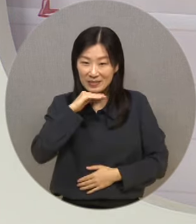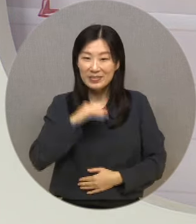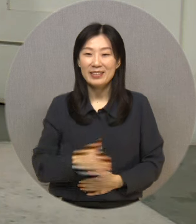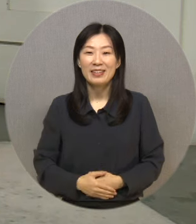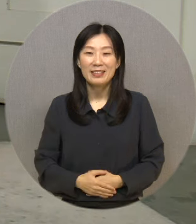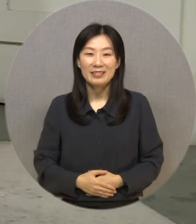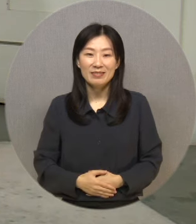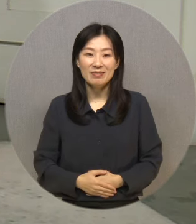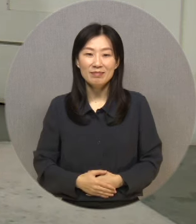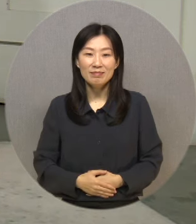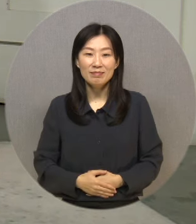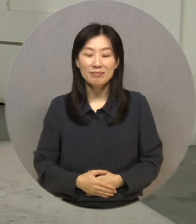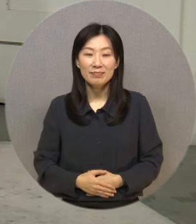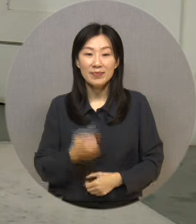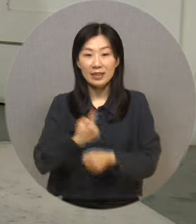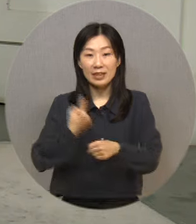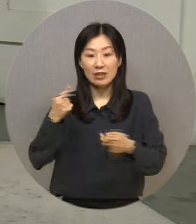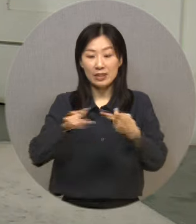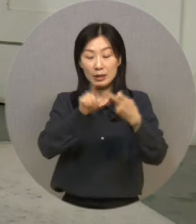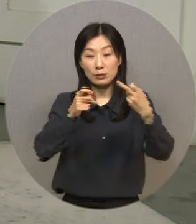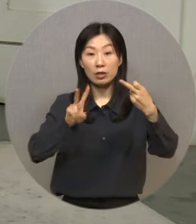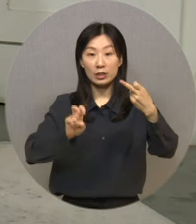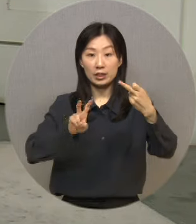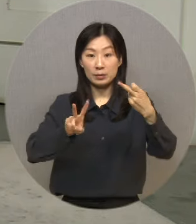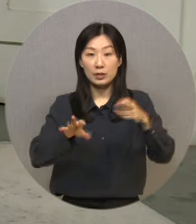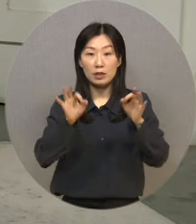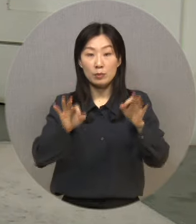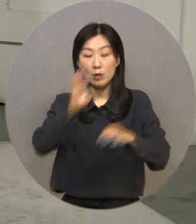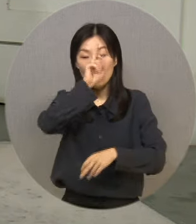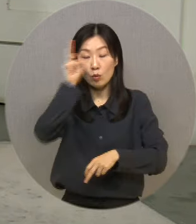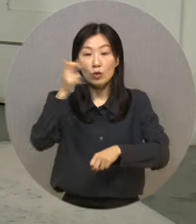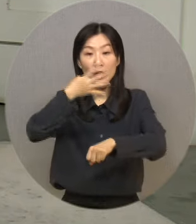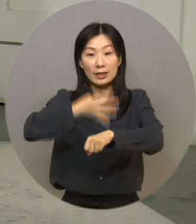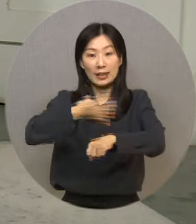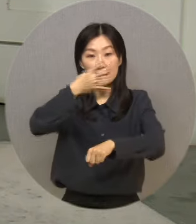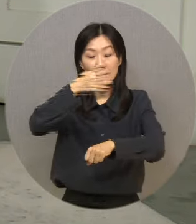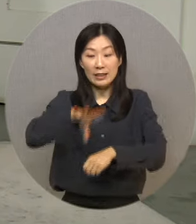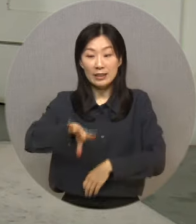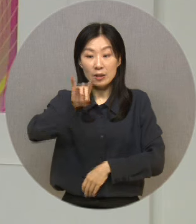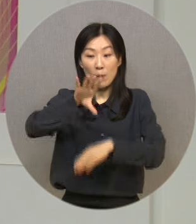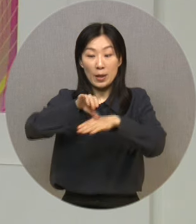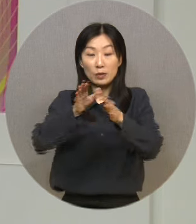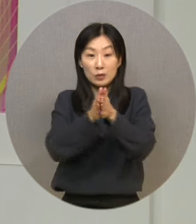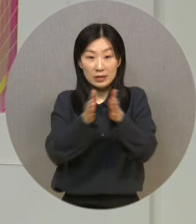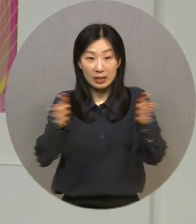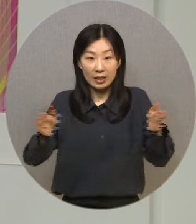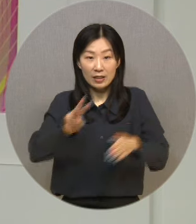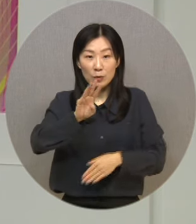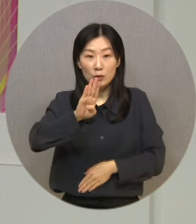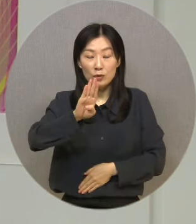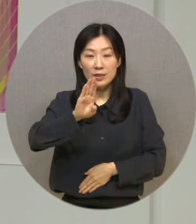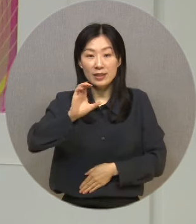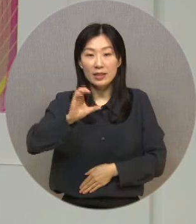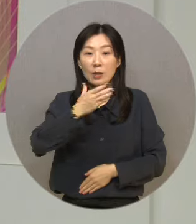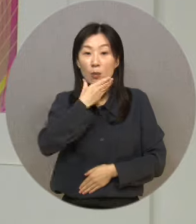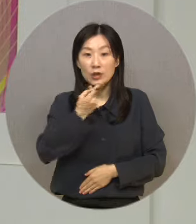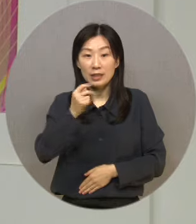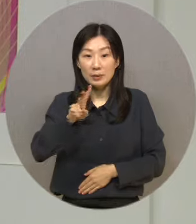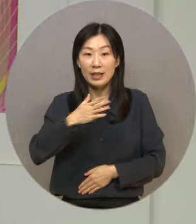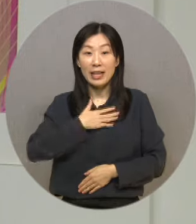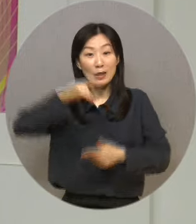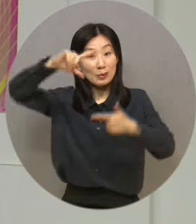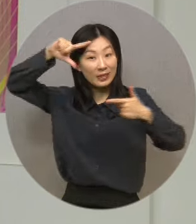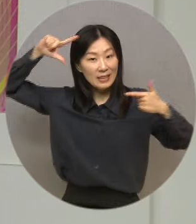네. 지난해 12월 22일 금요일 오후 4시 첫 방송을 시작한 WBC 복지 TV 나도